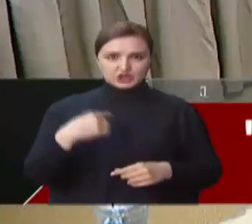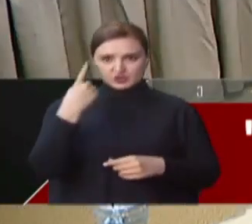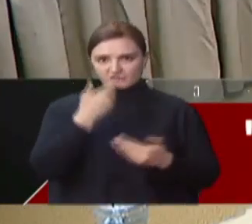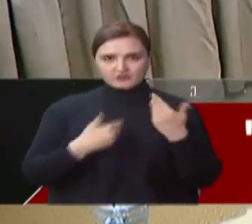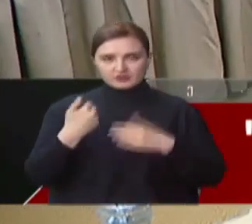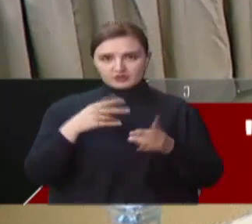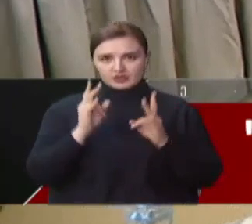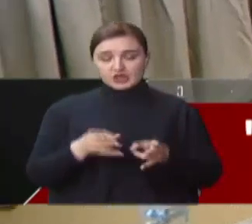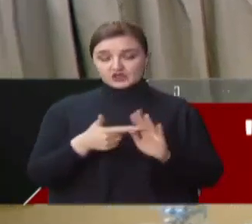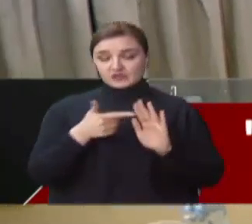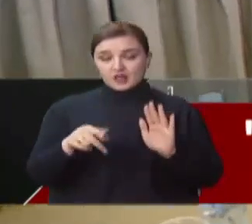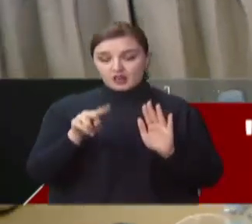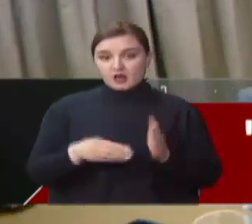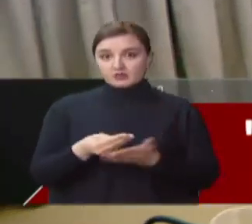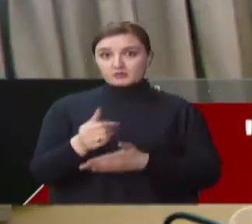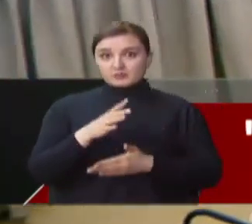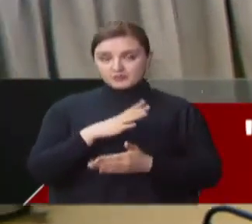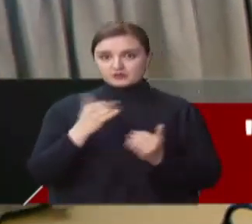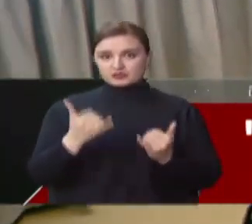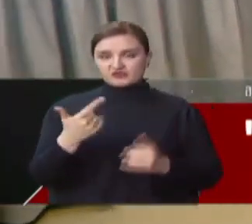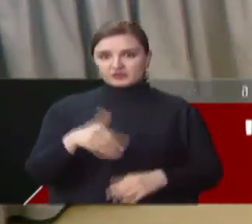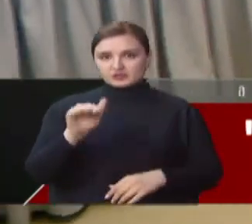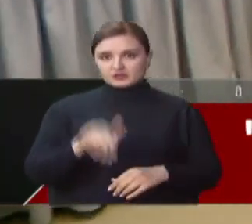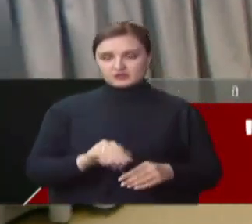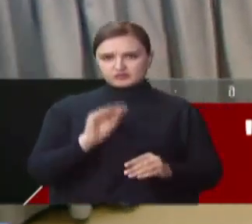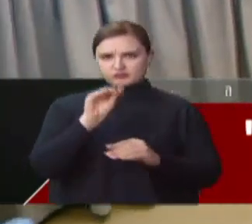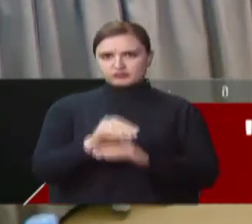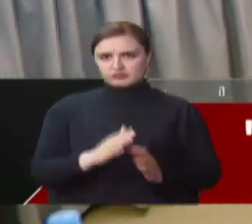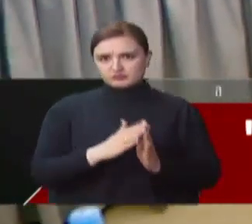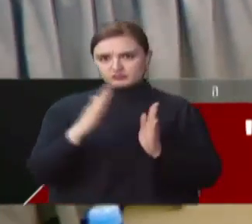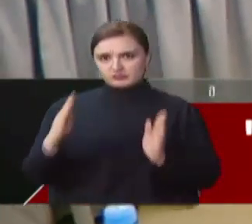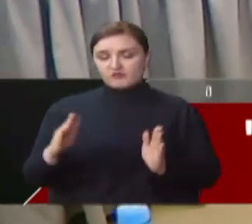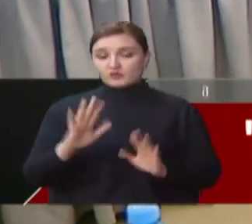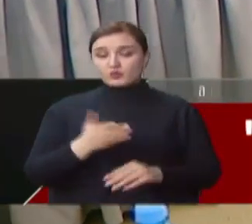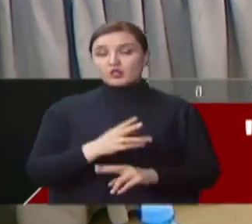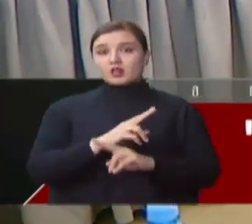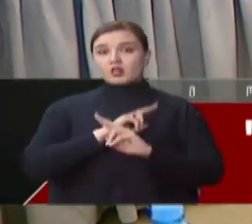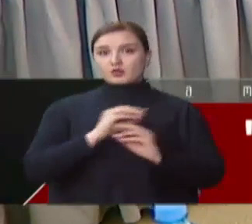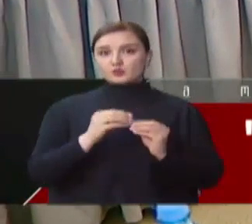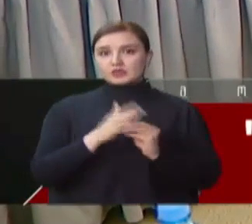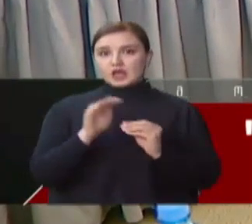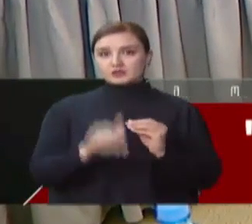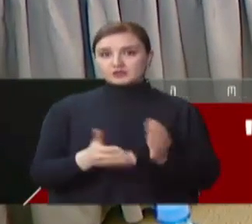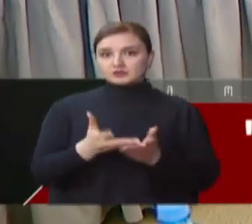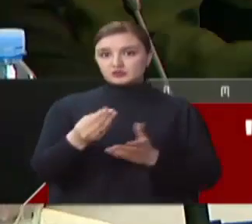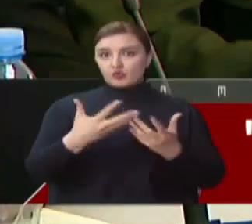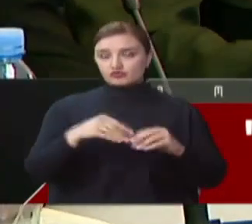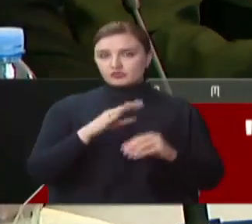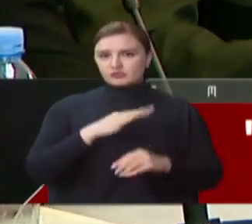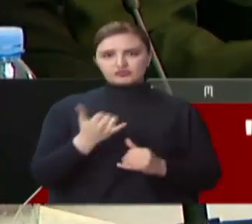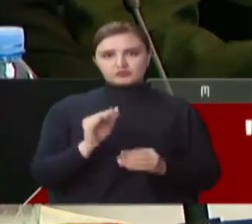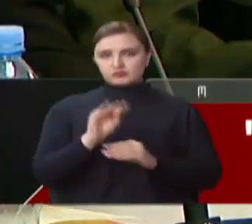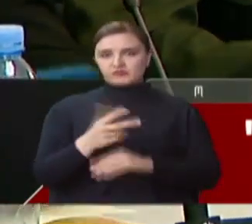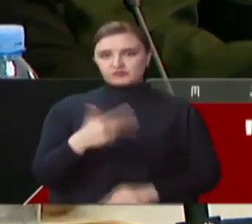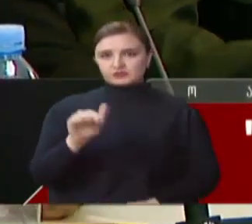тховаши, нацула чудията селариса ганиса схра, отсията селарит холо тахуп ишем тховаши, нацула тхутметията селариса, отсдаатията